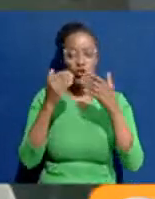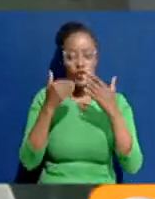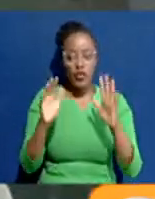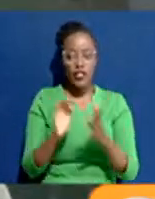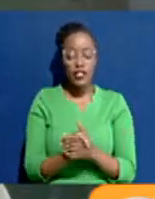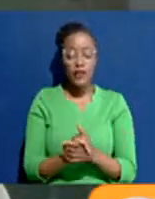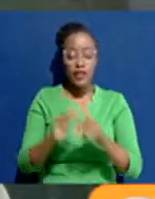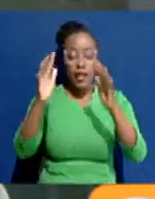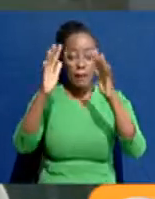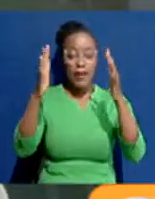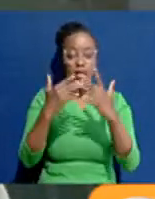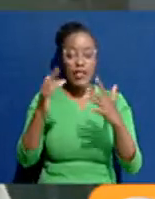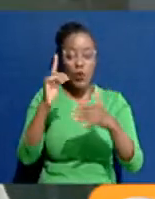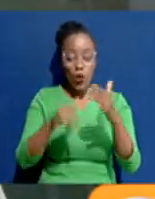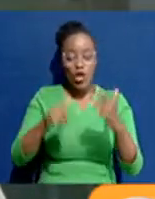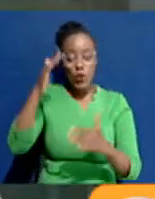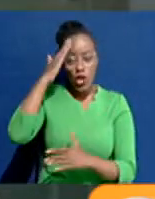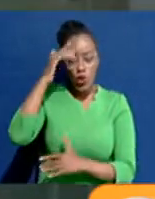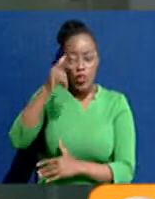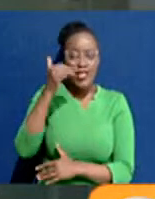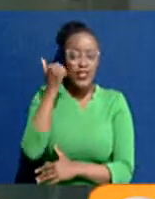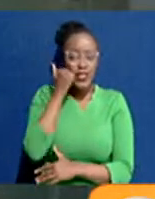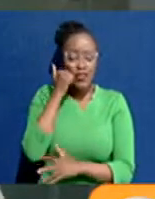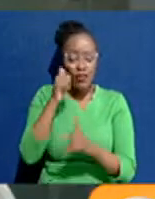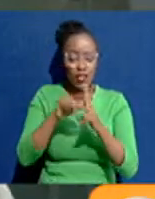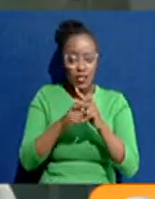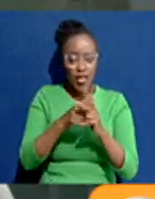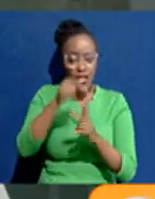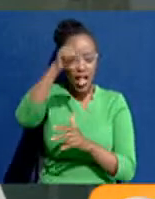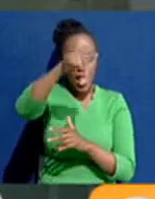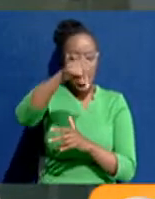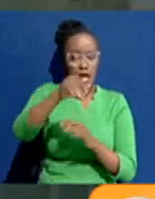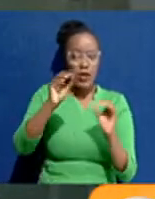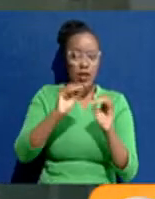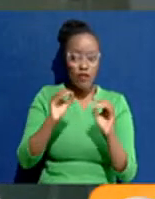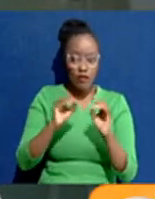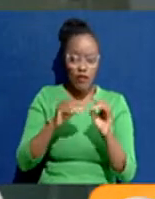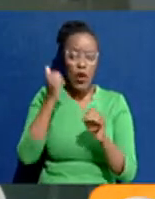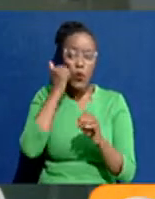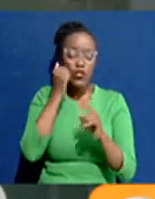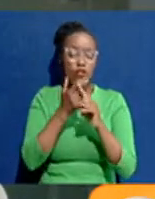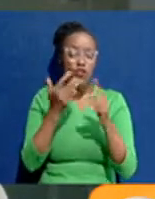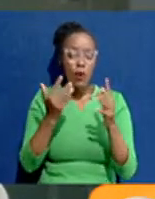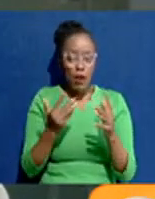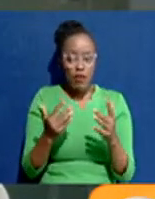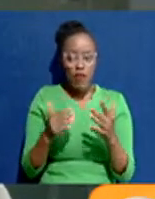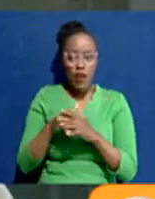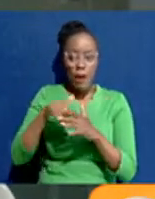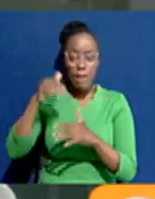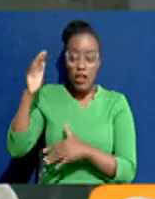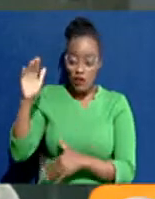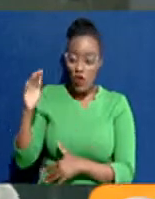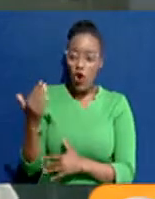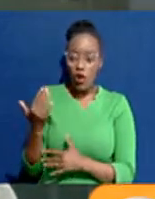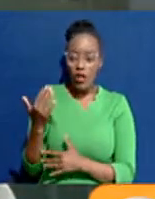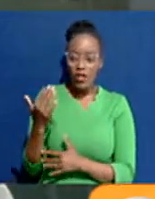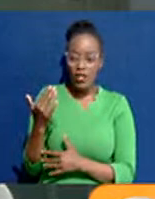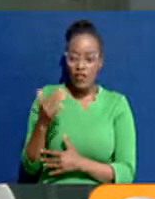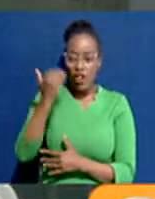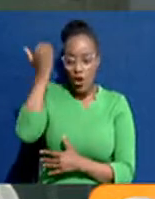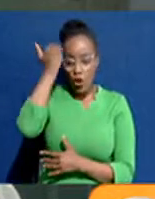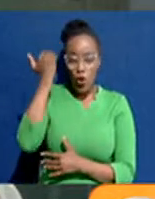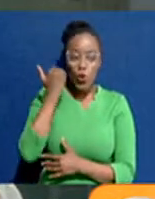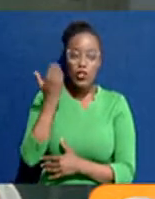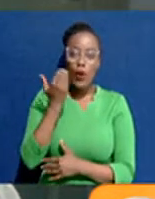Jambo kuu tujue kwamba hii ugonjwa haikuanzia hapa ndani. Ugonjwa umetoka katika koti zile za kiraja, especially koti ya